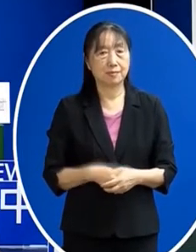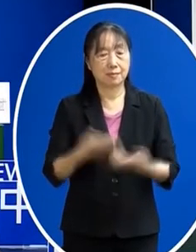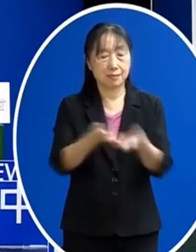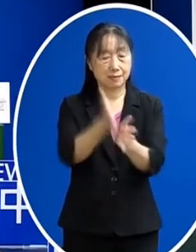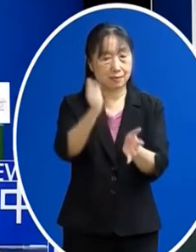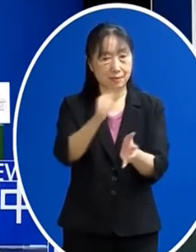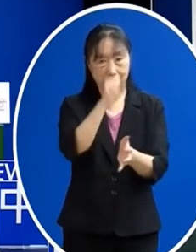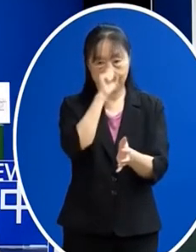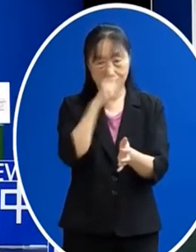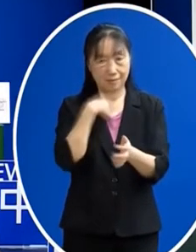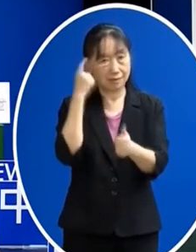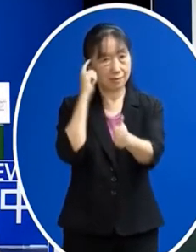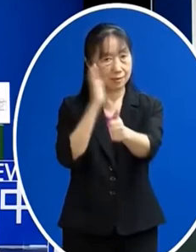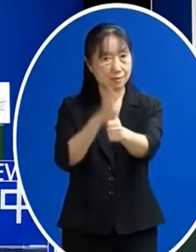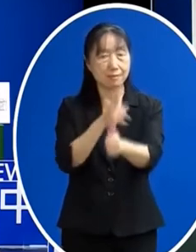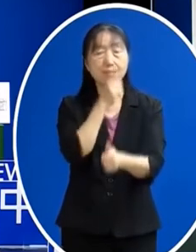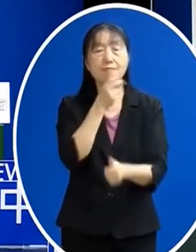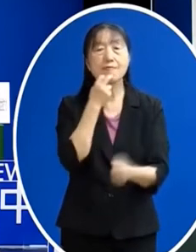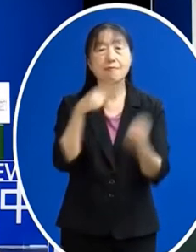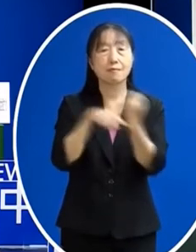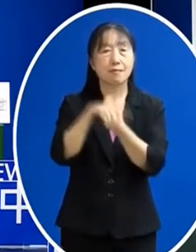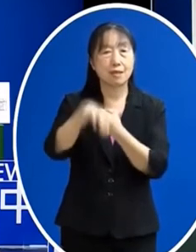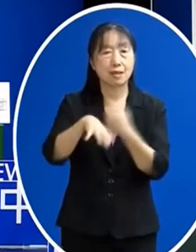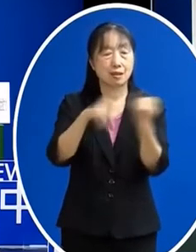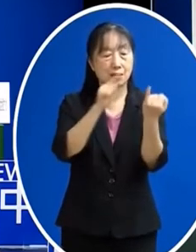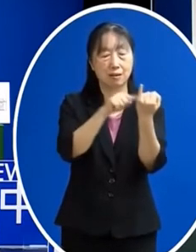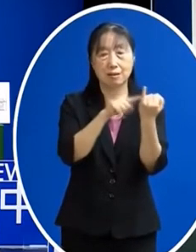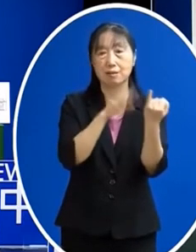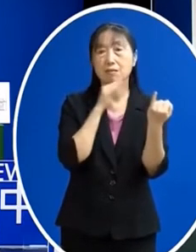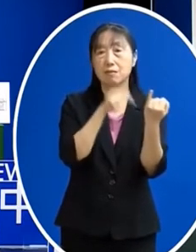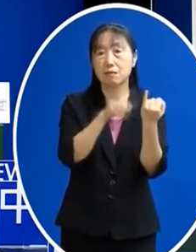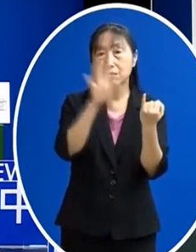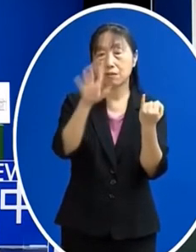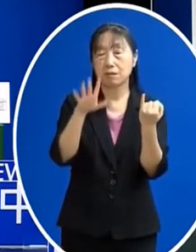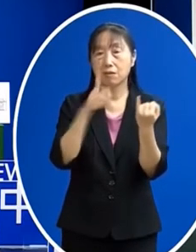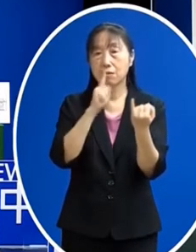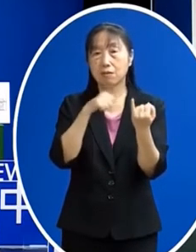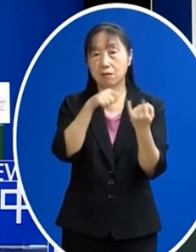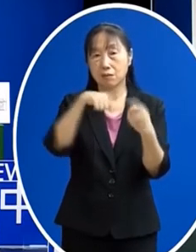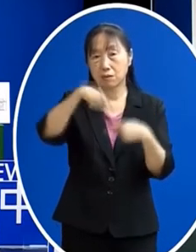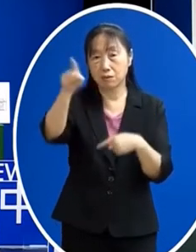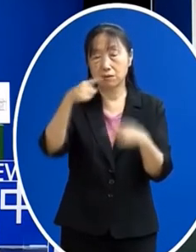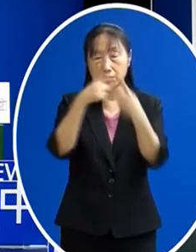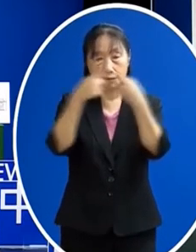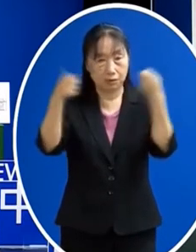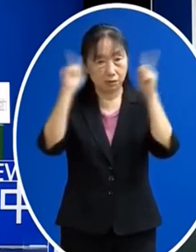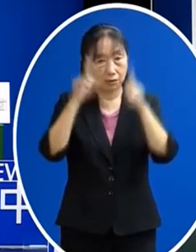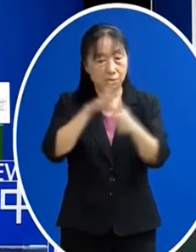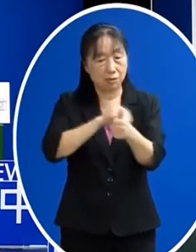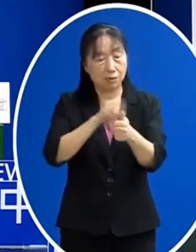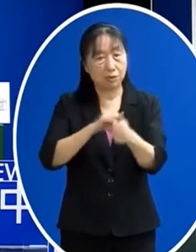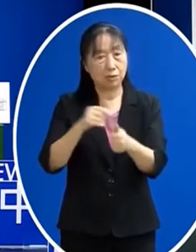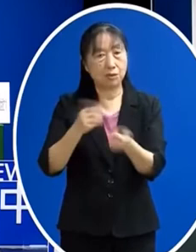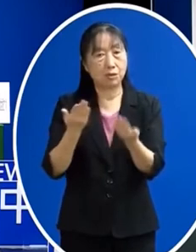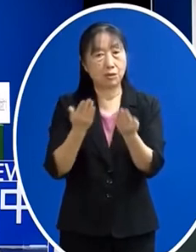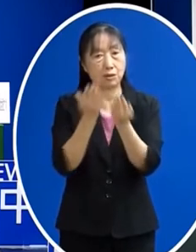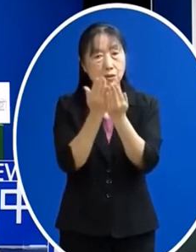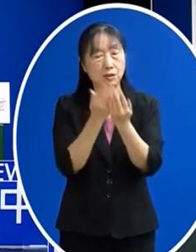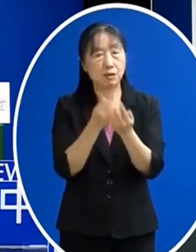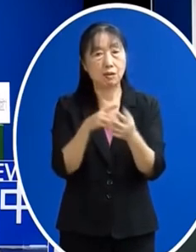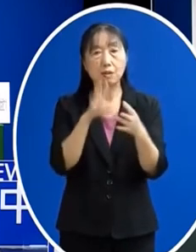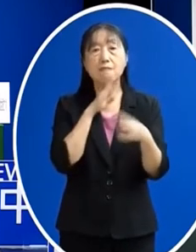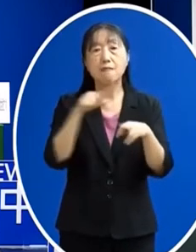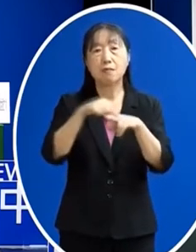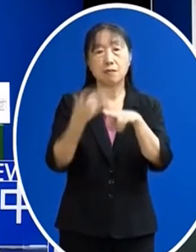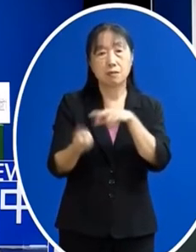部长好，想确认一下这个中研院的女助理有媒体说他有去大学进修推广学习语文，那查到是在金华